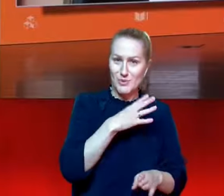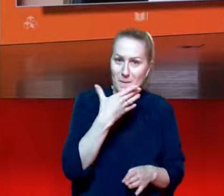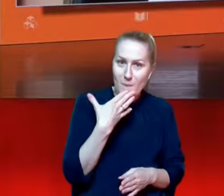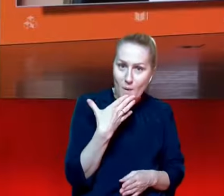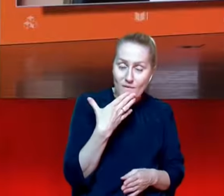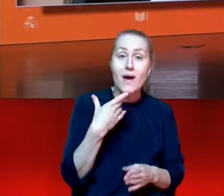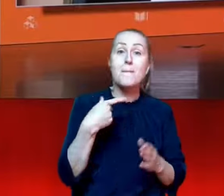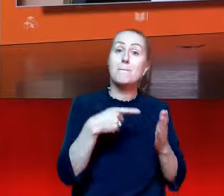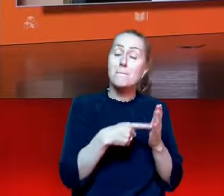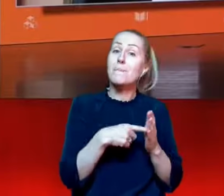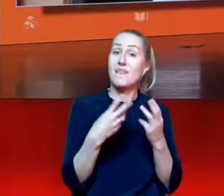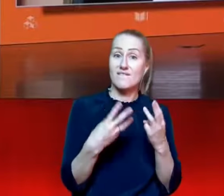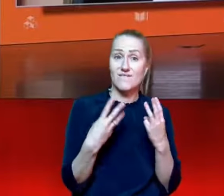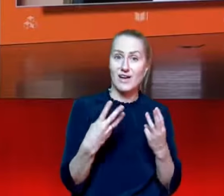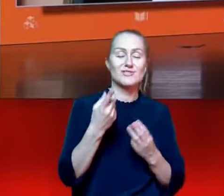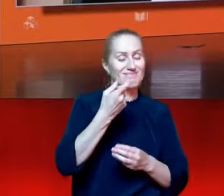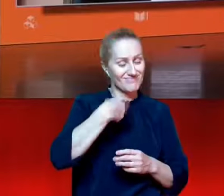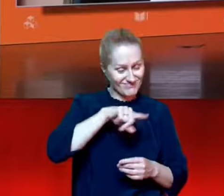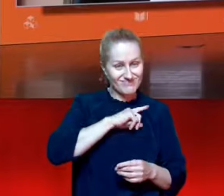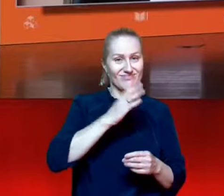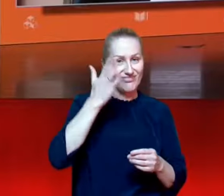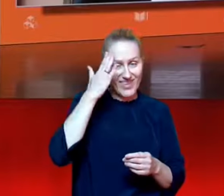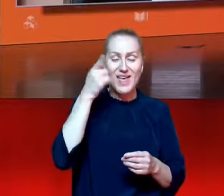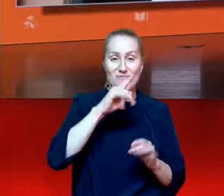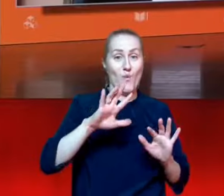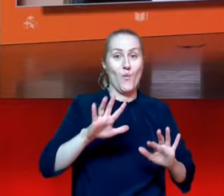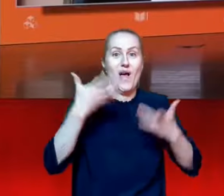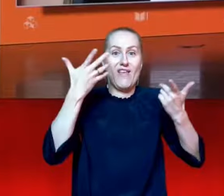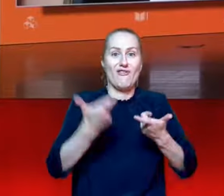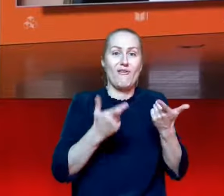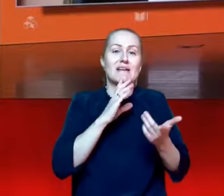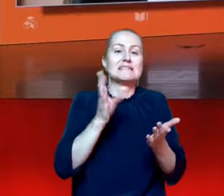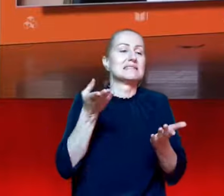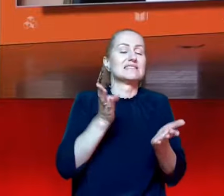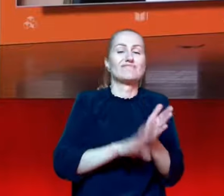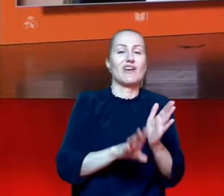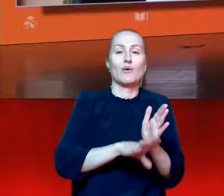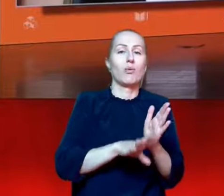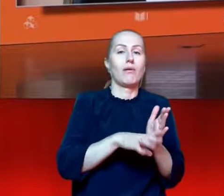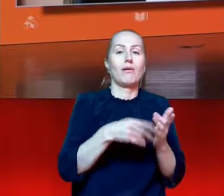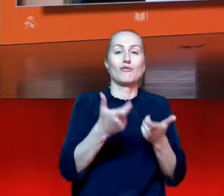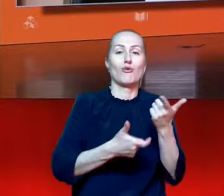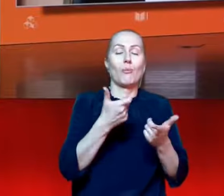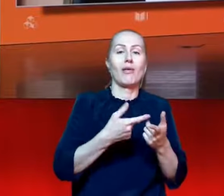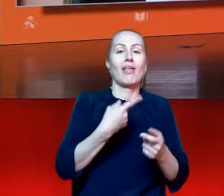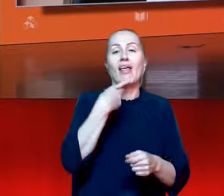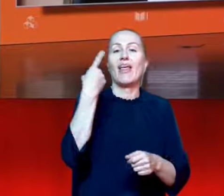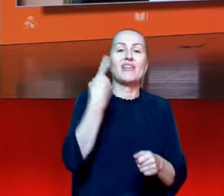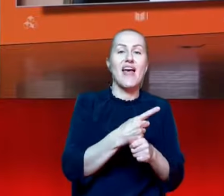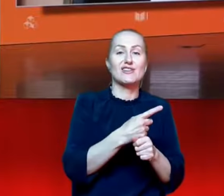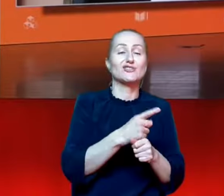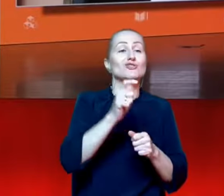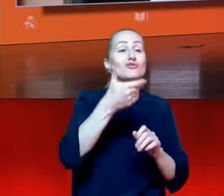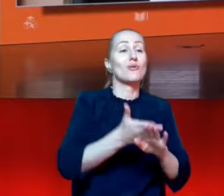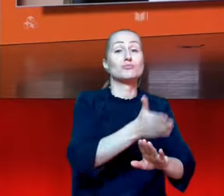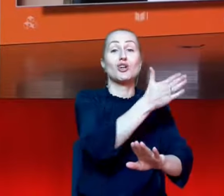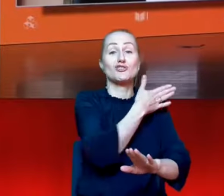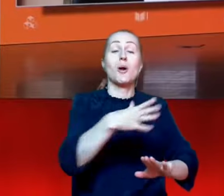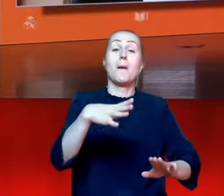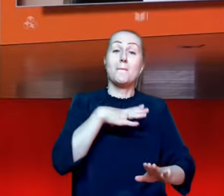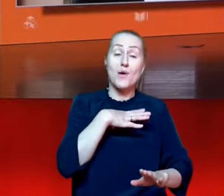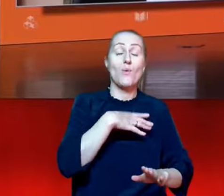że to nie jest takie proste przełożenie decyzji podjętych w przeszłości na to,